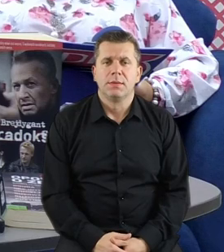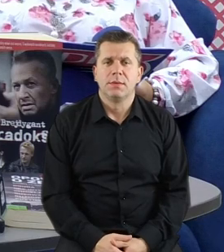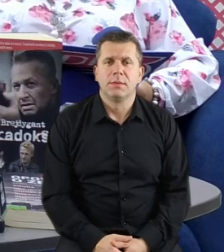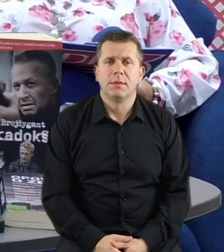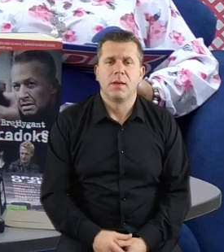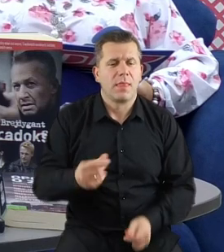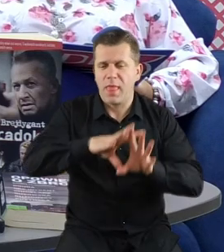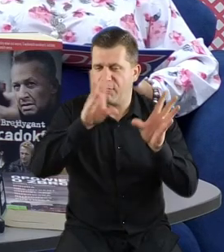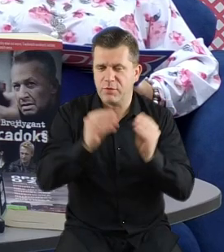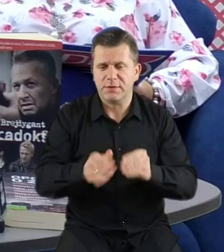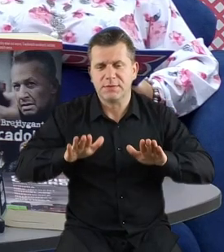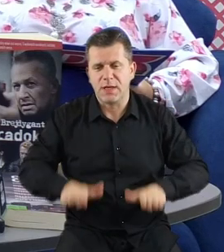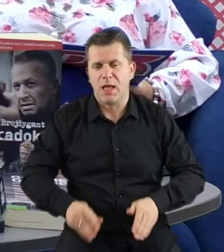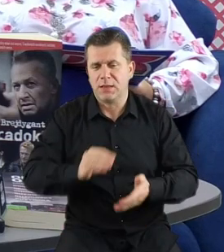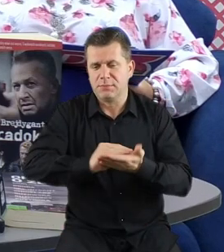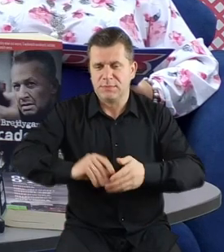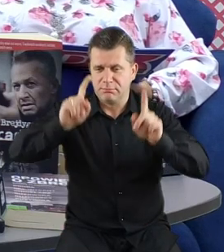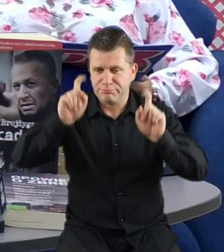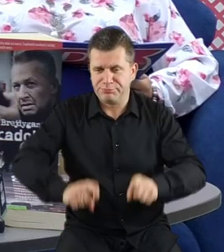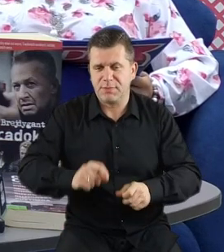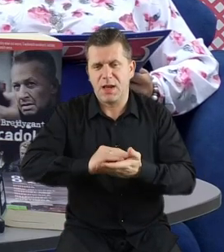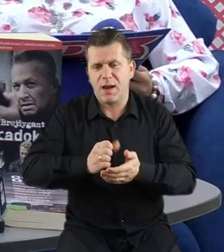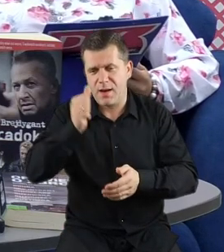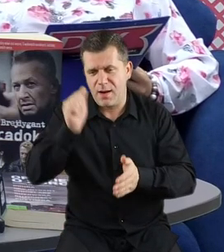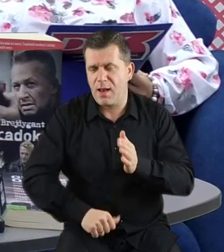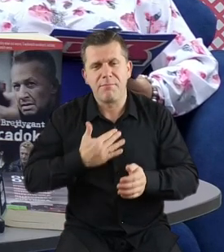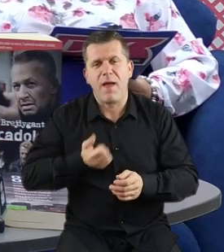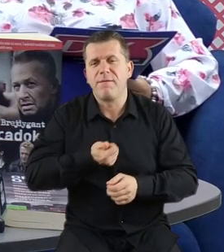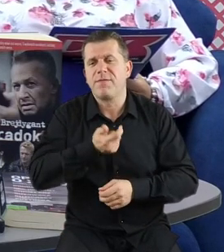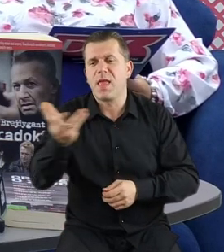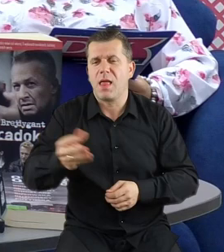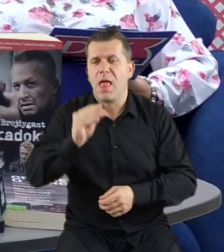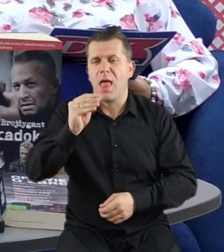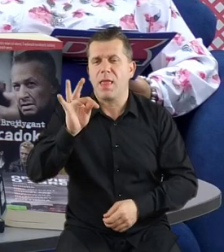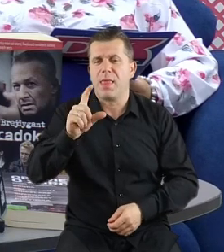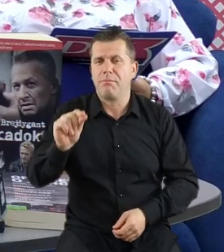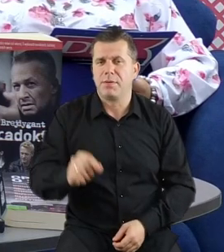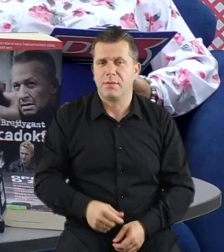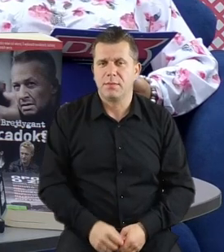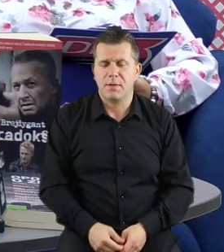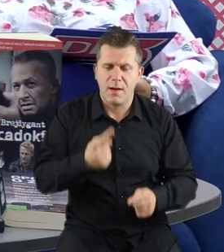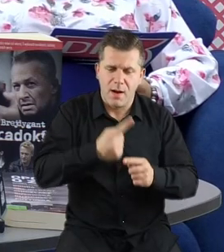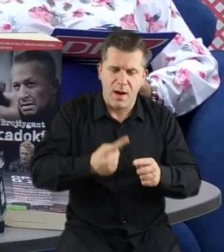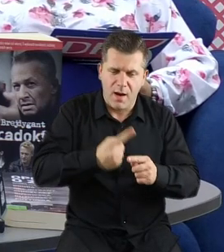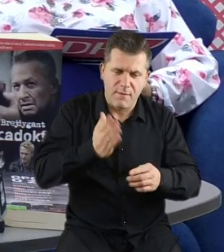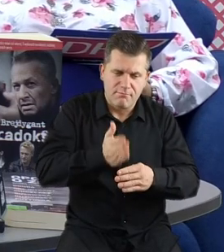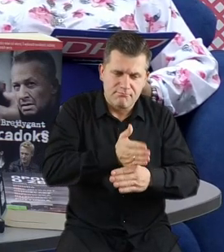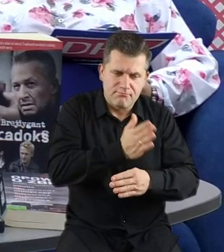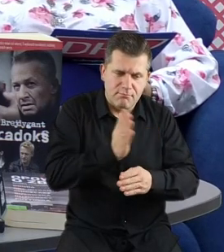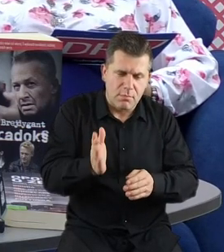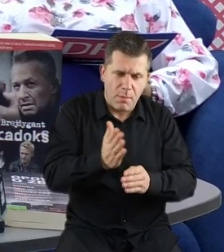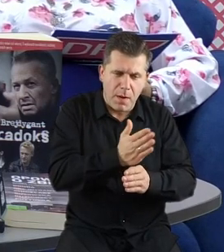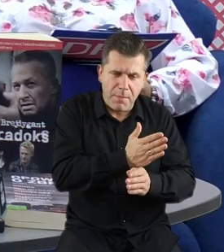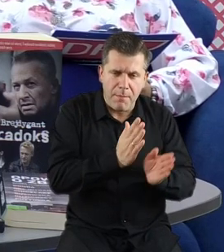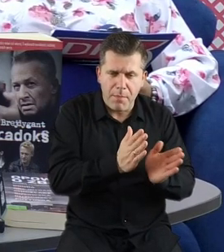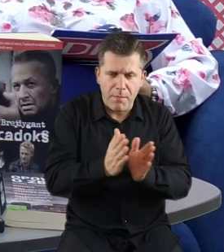to nie jest tak, że wszyscy siadamy i zaczynamy pisać naraz. No jest wiele etapów, pisze się treatmenty, drabinki, potem